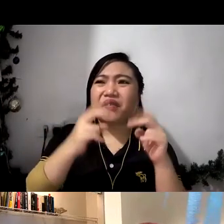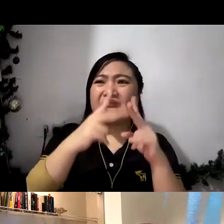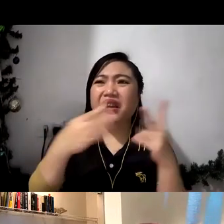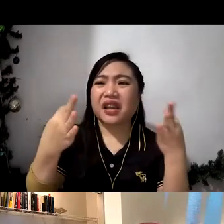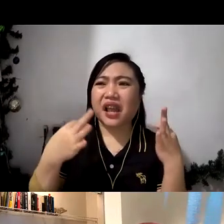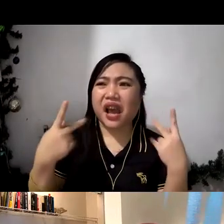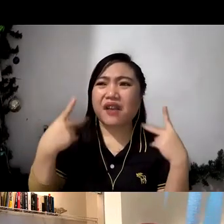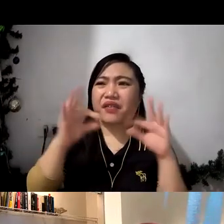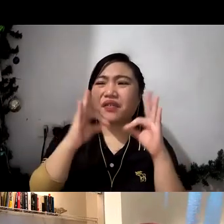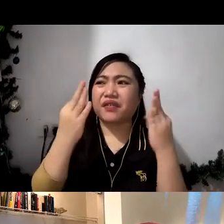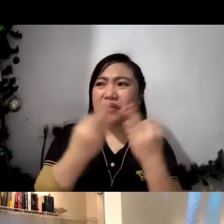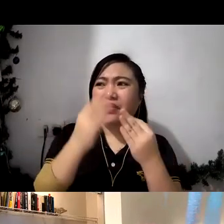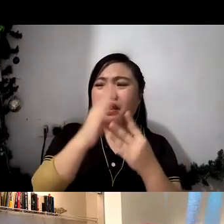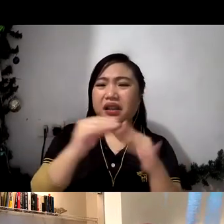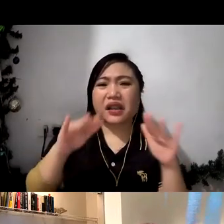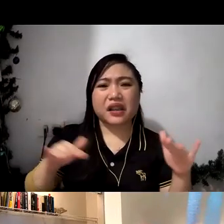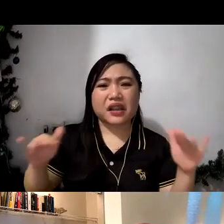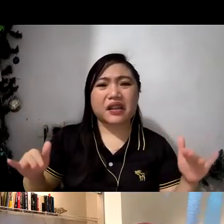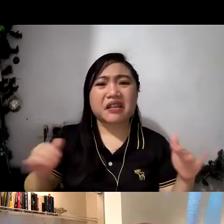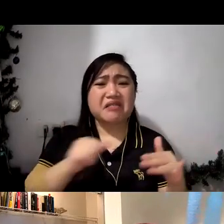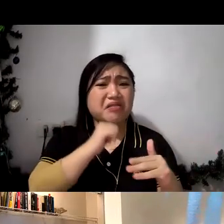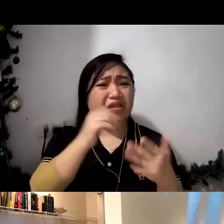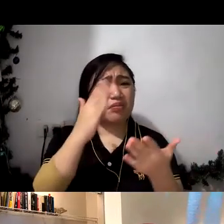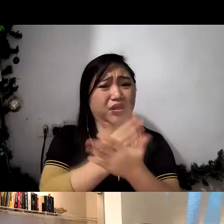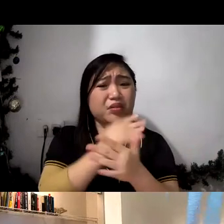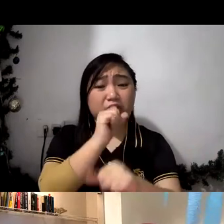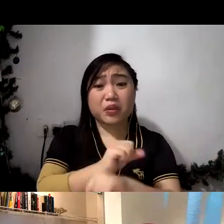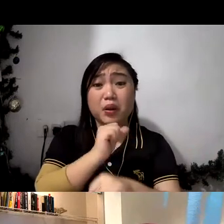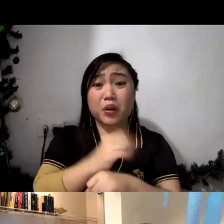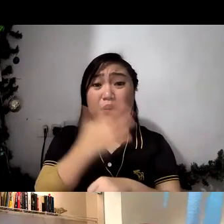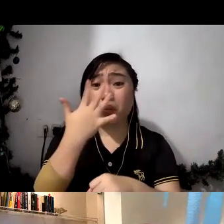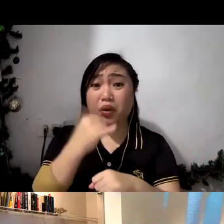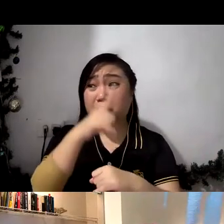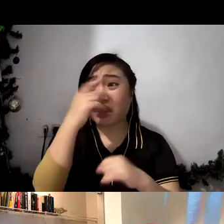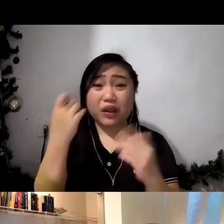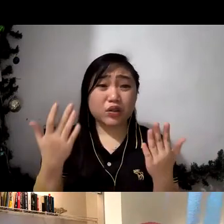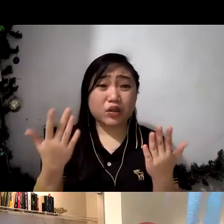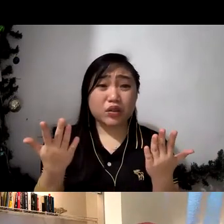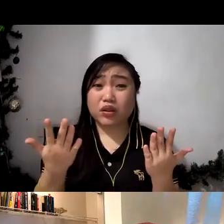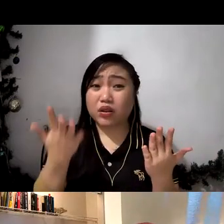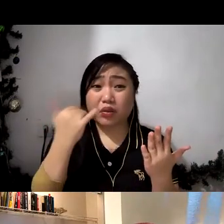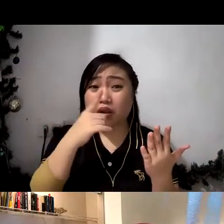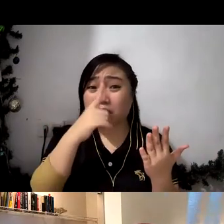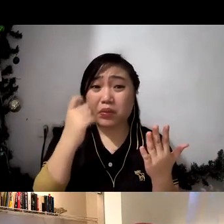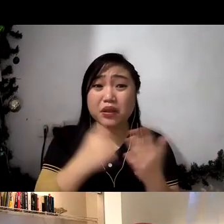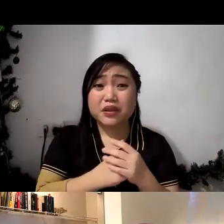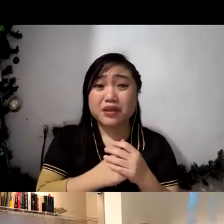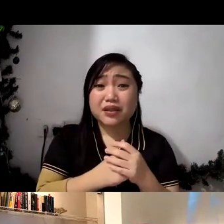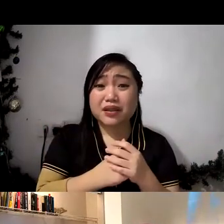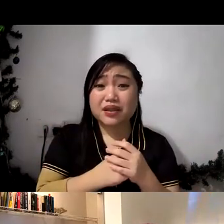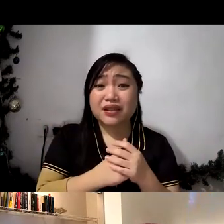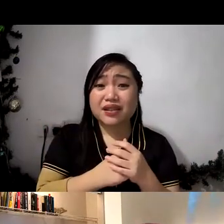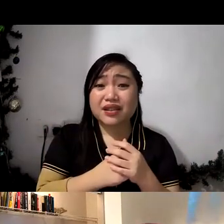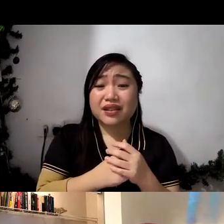hindi magkakaroon ng problema na matitigil sa trabaho, no? So again, because that's part of the primary and secondary sex characteristics. So may